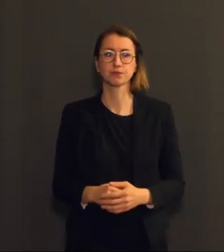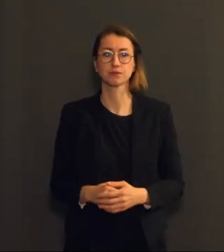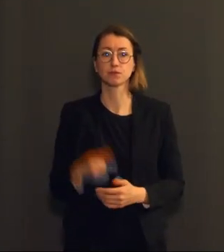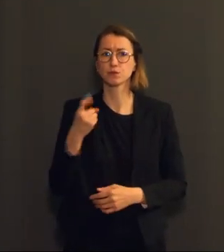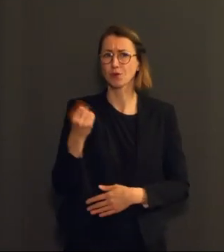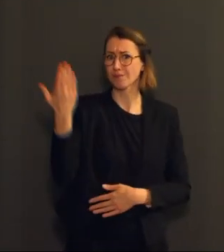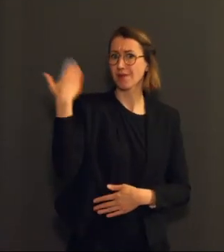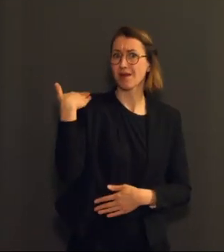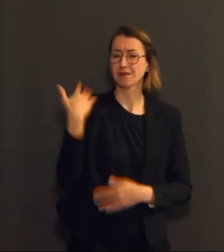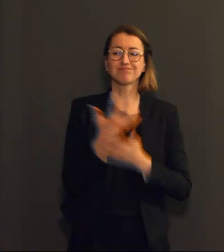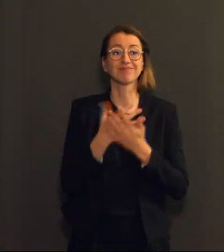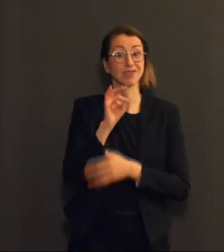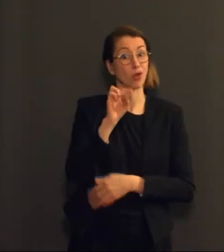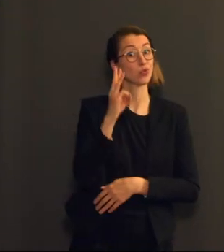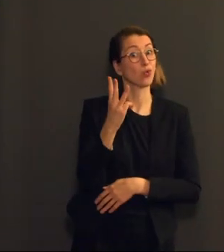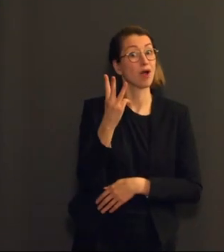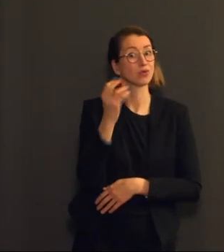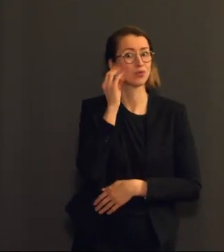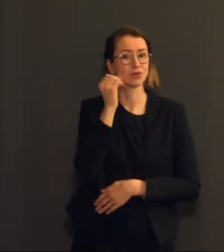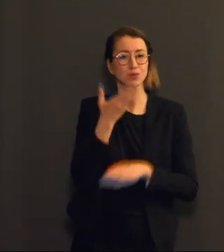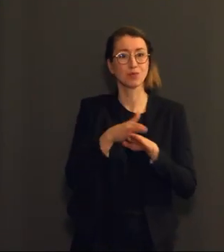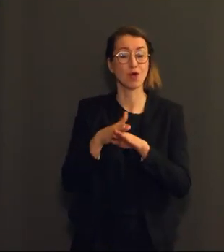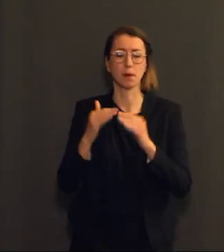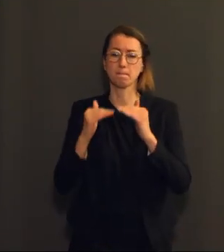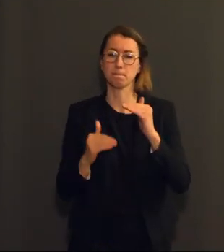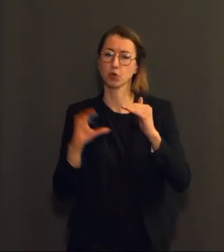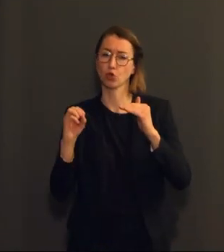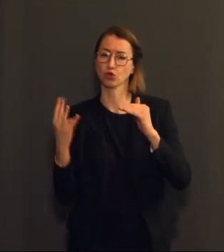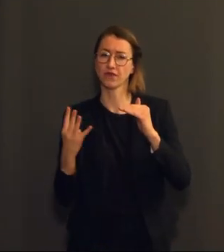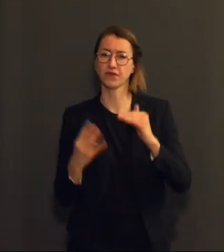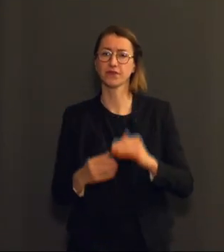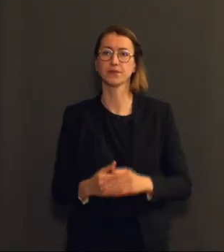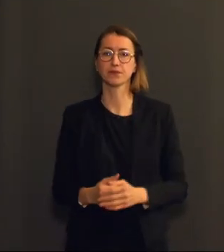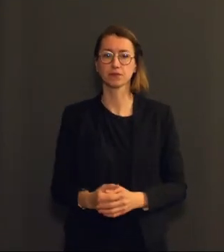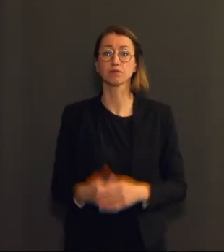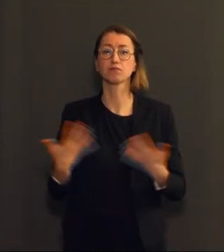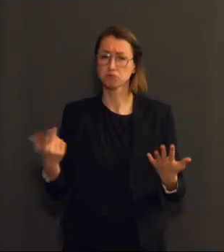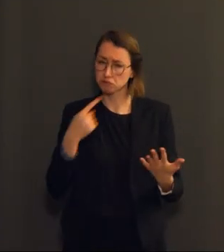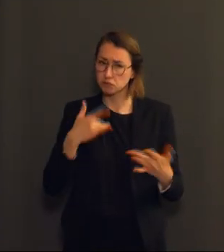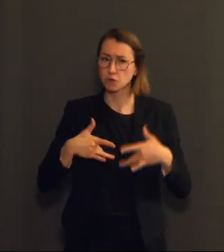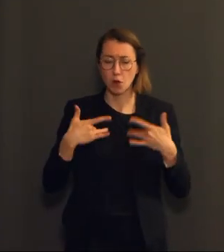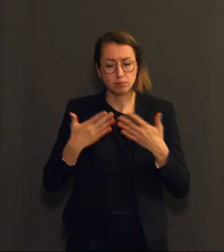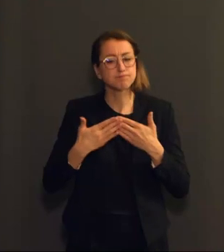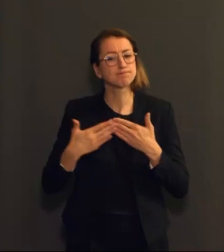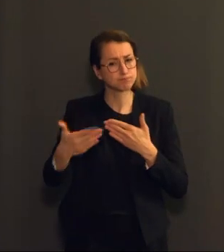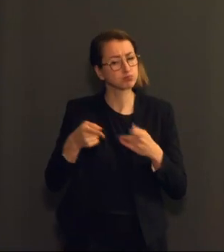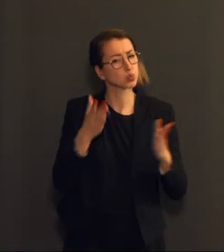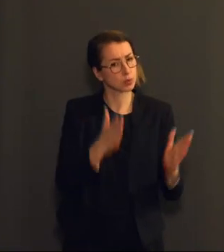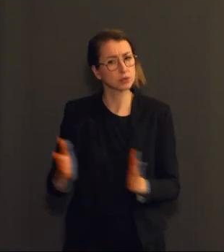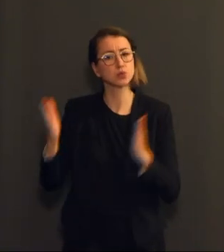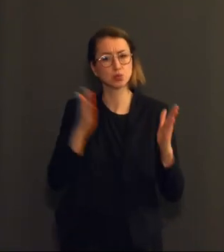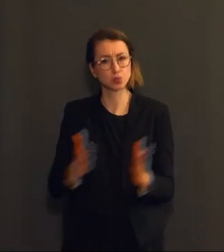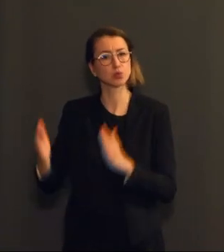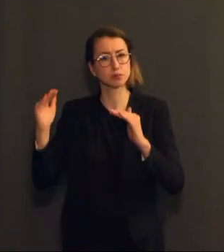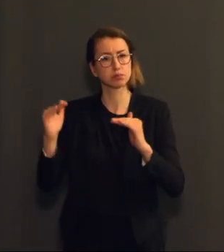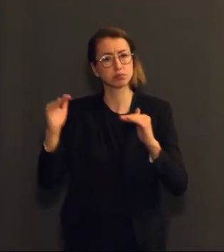une situation qui évolue légèrement de manière favorable pour l'instant. Il faut attendre encore la suite des choses au